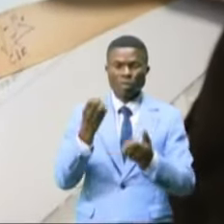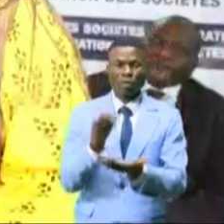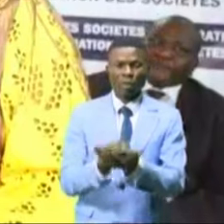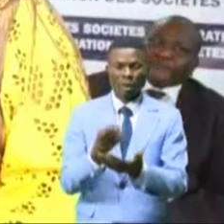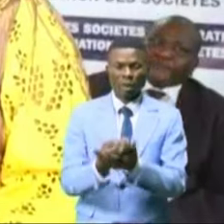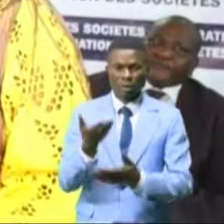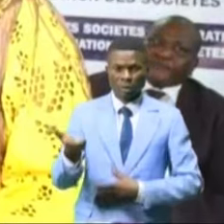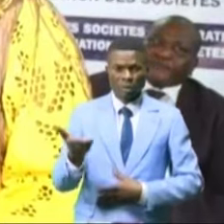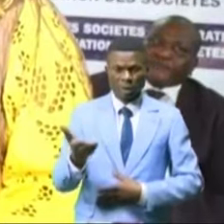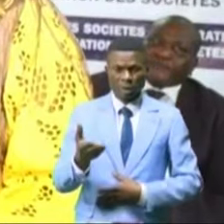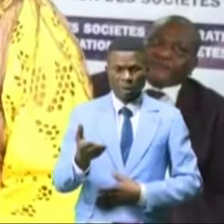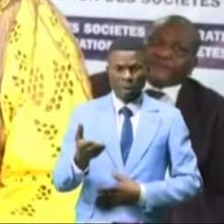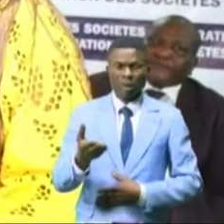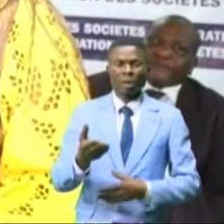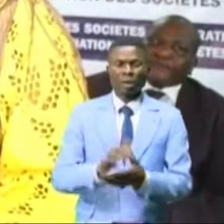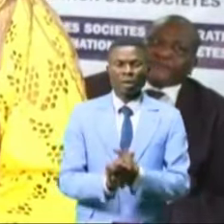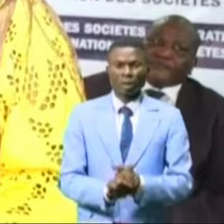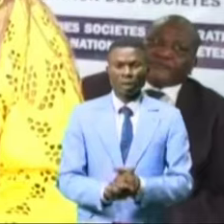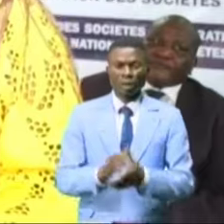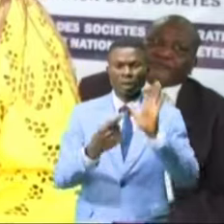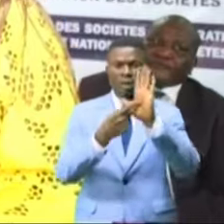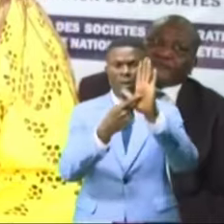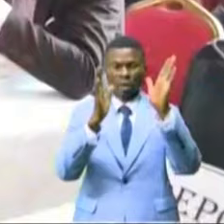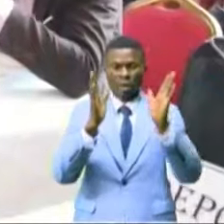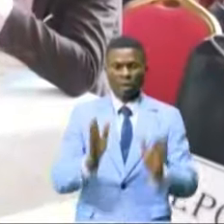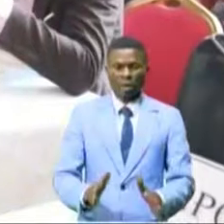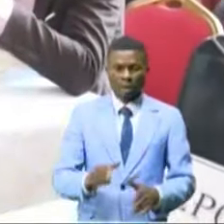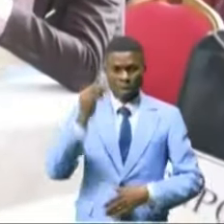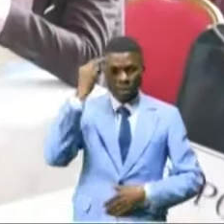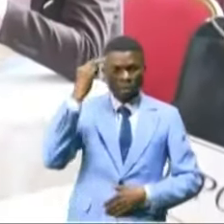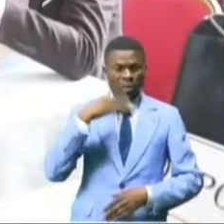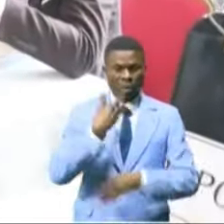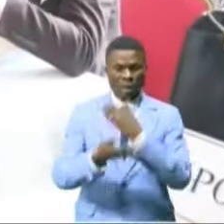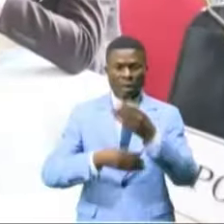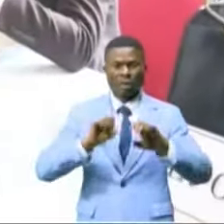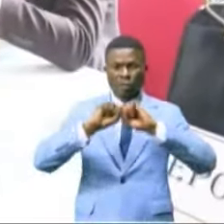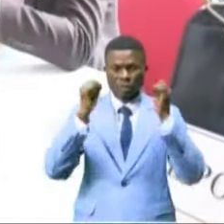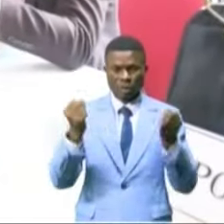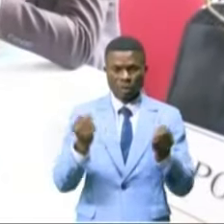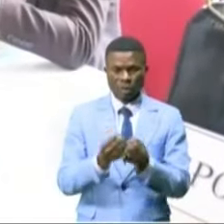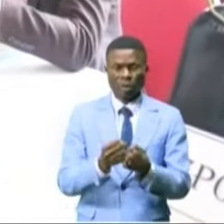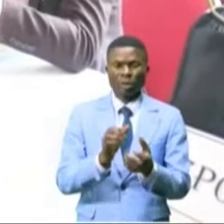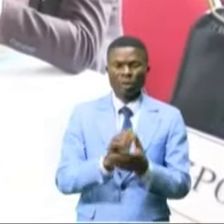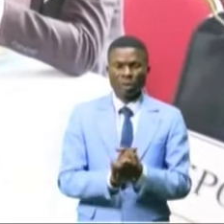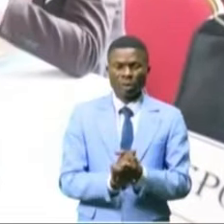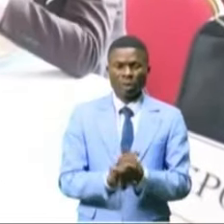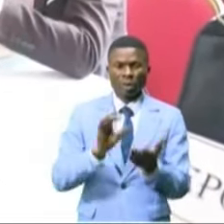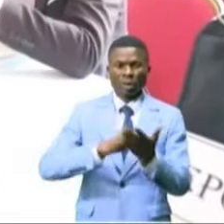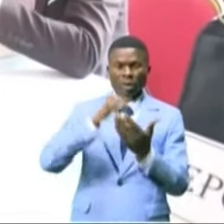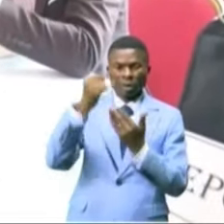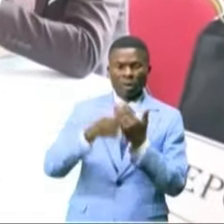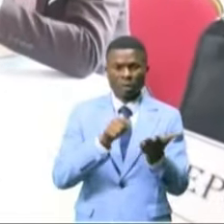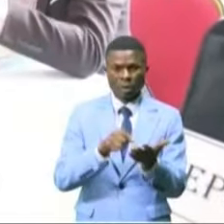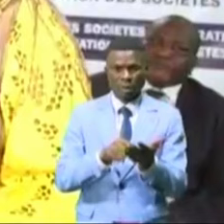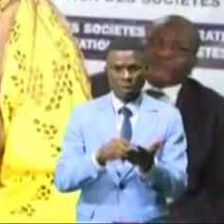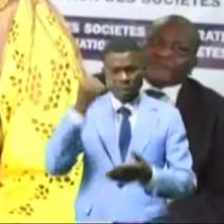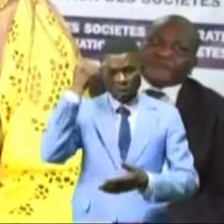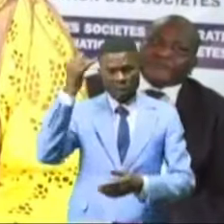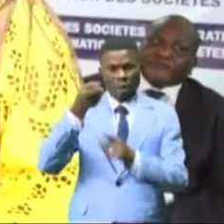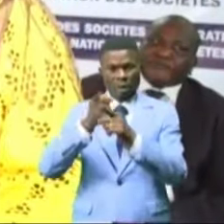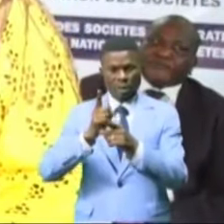économique. Alice Mirimo, représentante du ministre des Affaires sociales, en parle. Ce projet est une